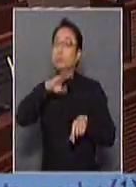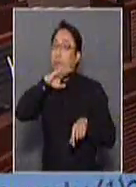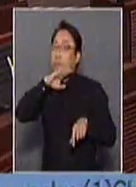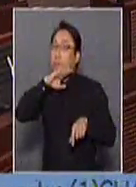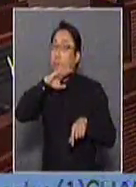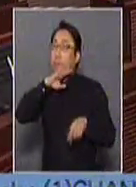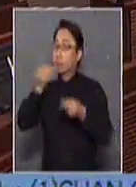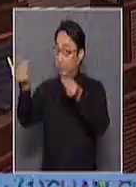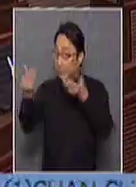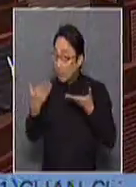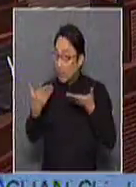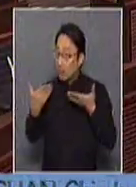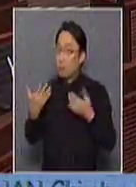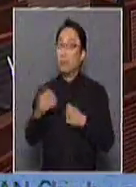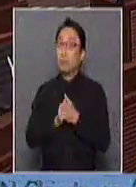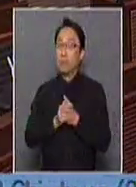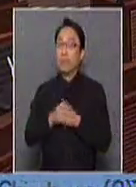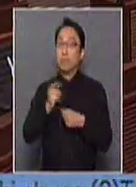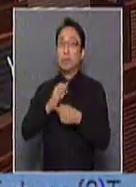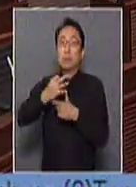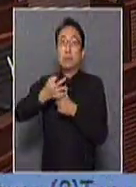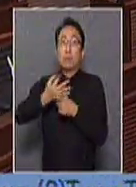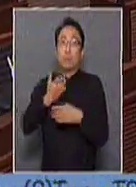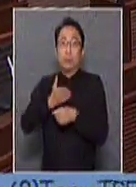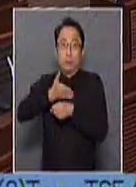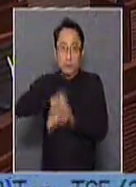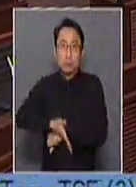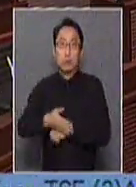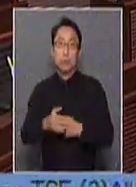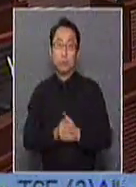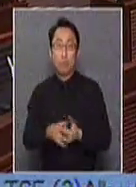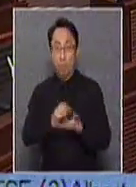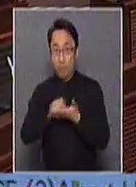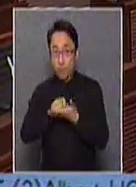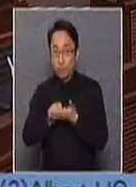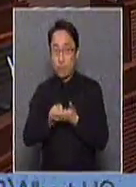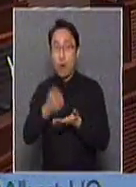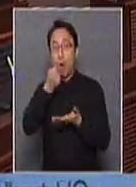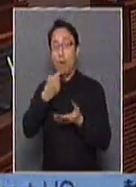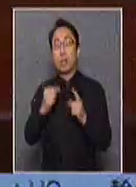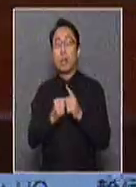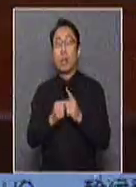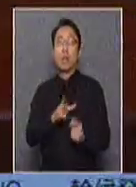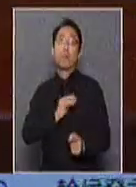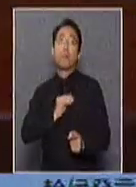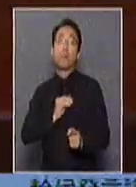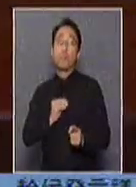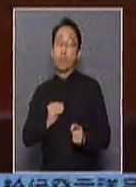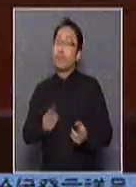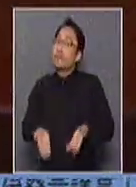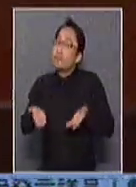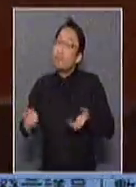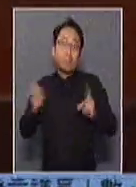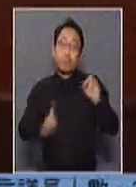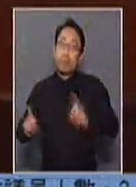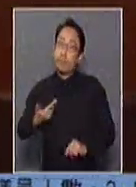份遲了三個月交的功課。不過香港人真的很包容，很有耐性，社會上仍然